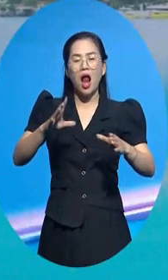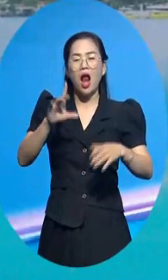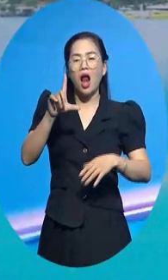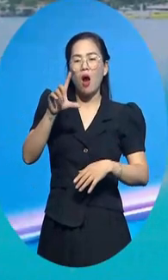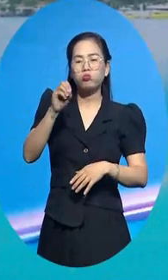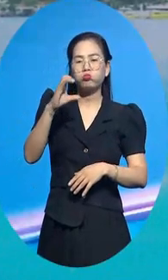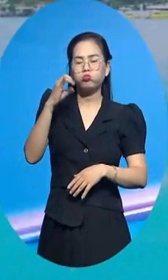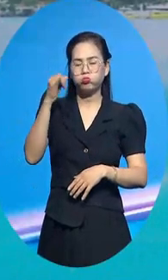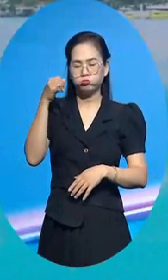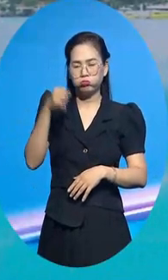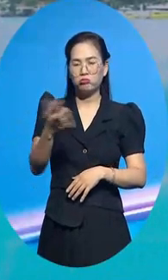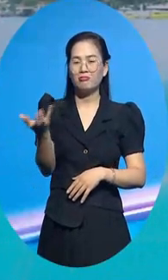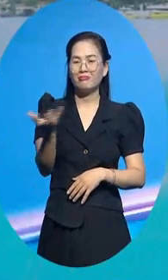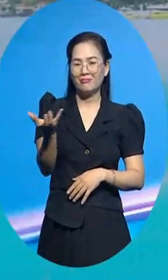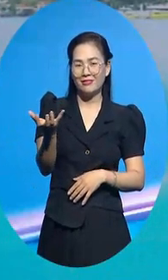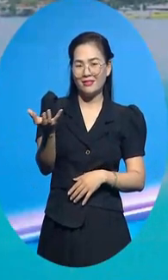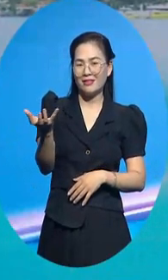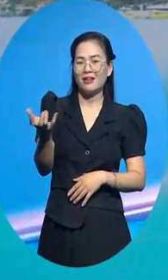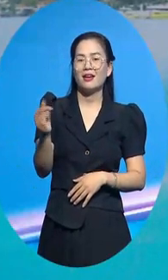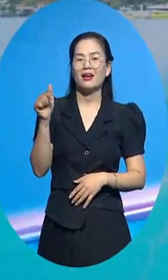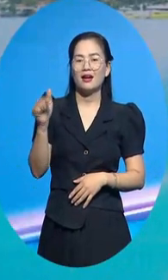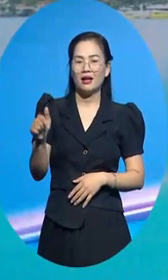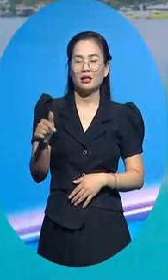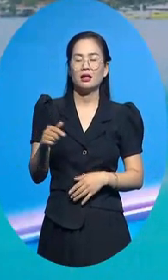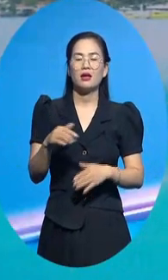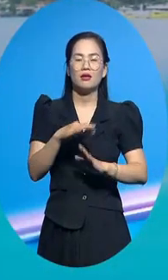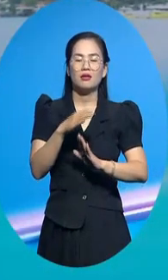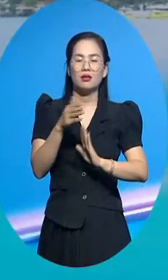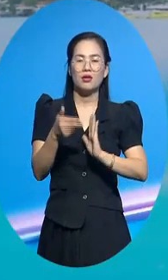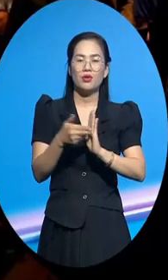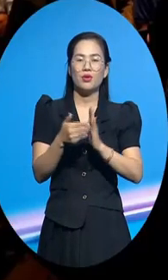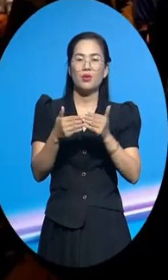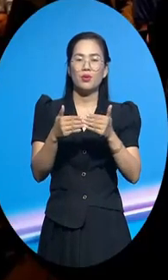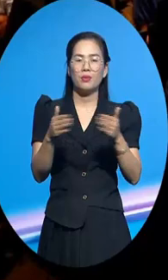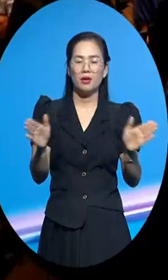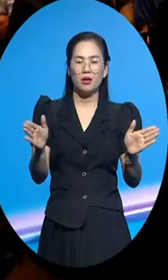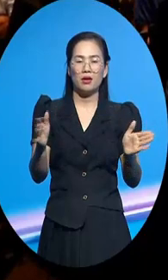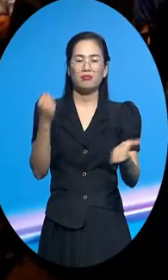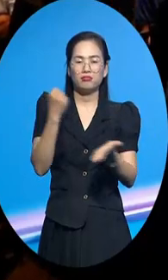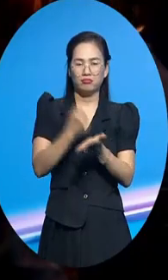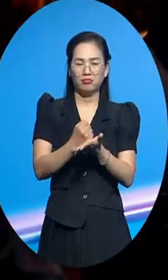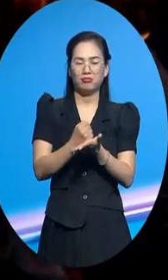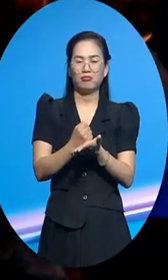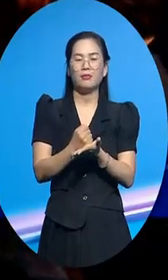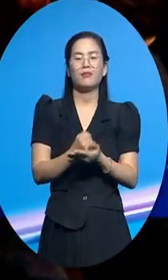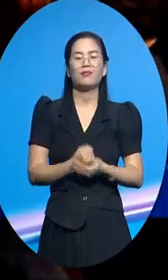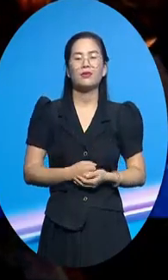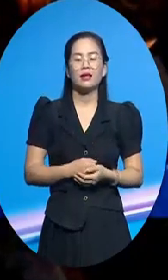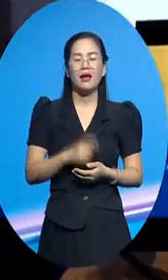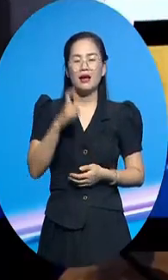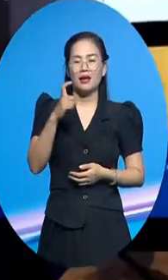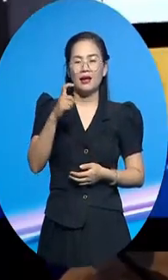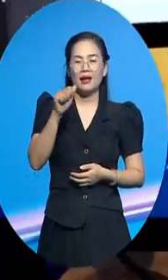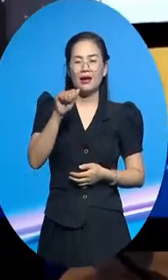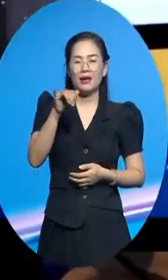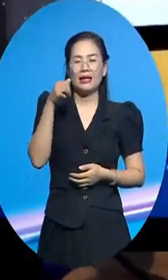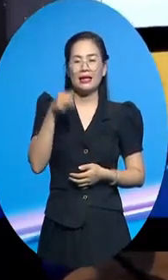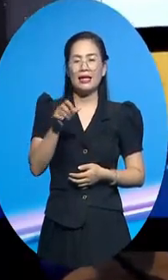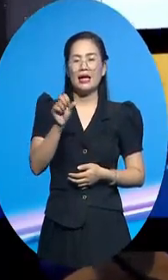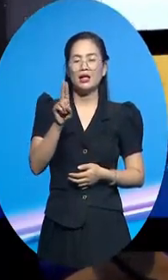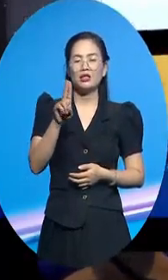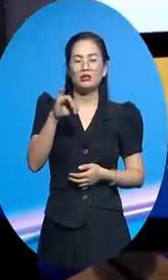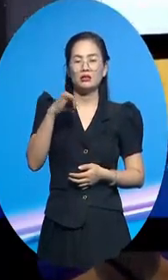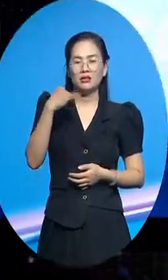trình trong lành nhằm công bố chiến lược mới tại thị trường Việt Nam. Sự kiện cũng ra mắt đại sứ thương hiệu mới của Coway